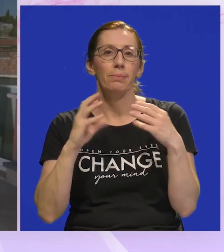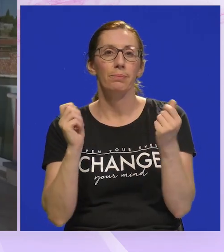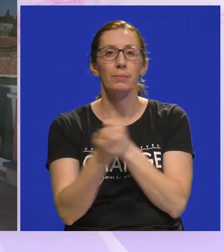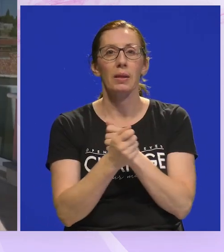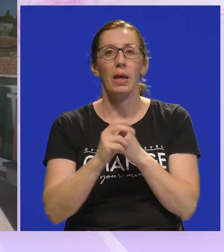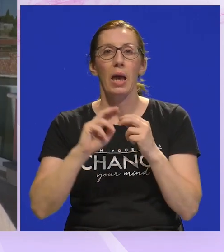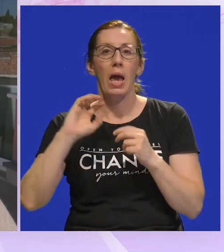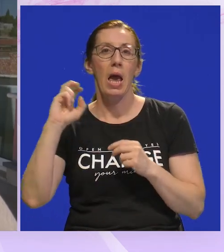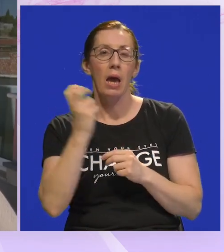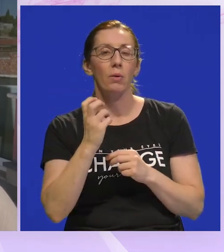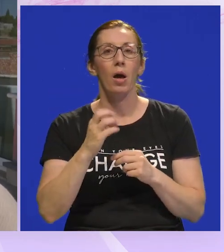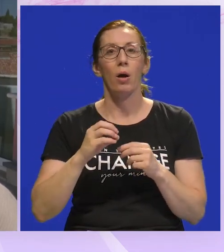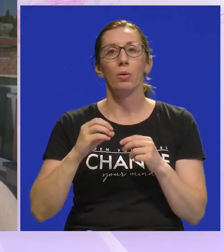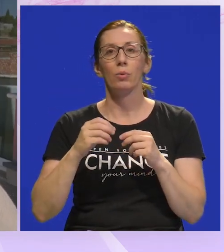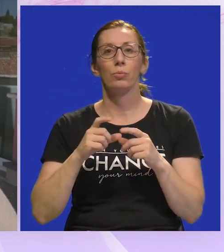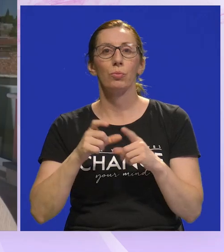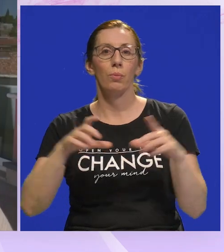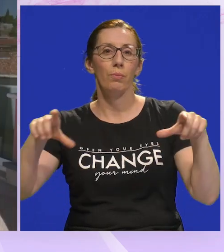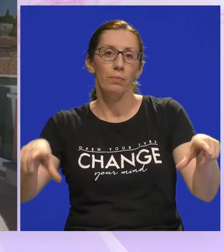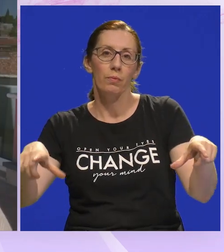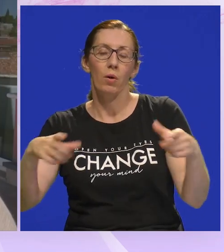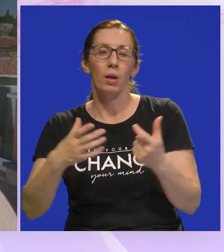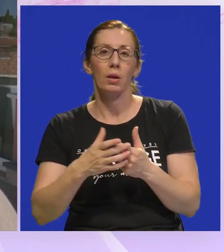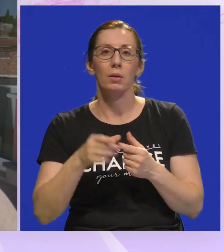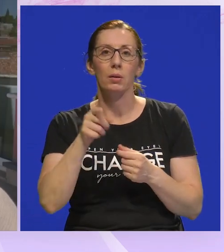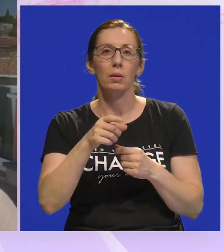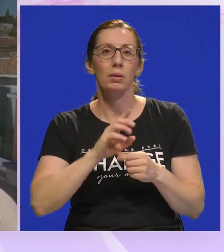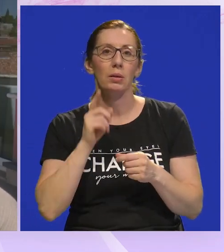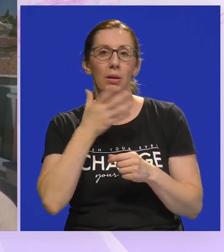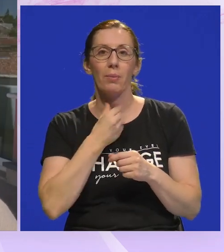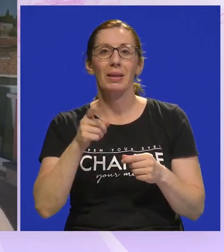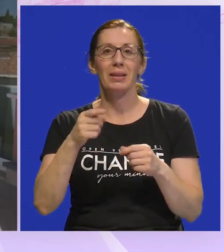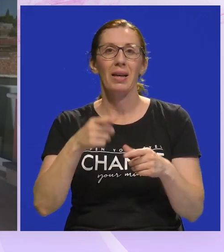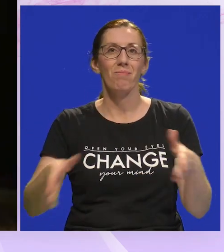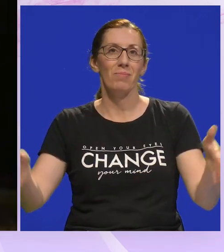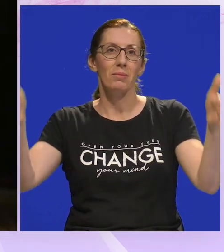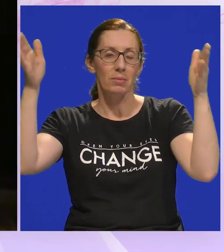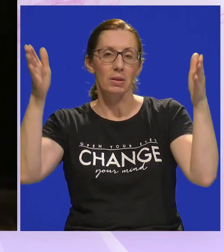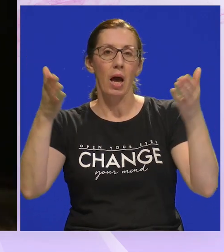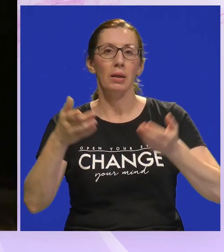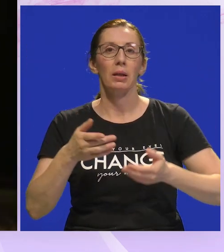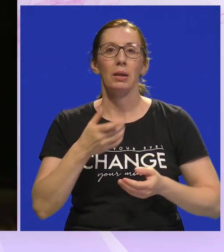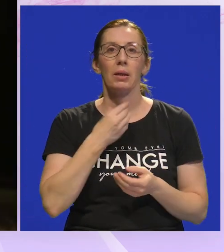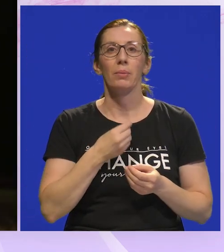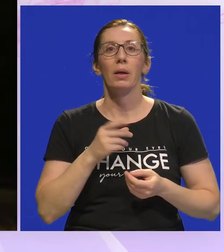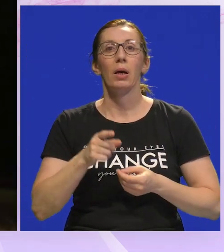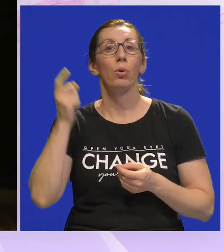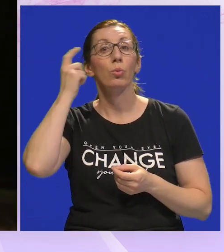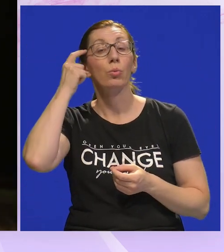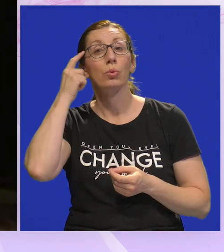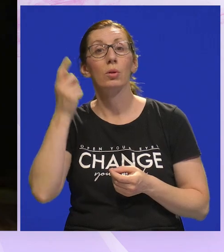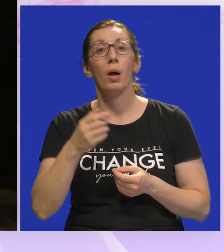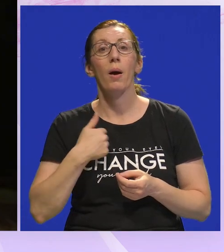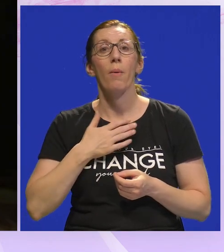Pretvorili smo jednu malu evropsku dvoranicu, ono što zapravo i priliči takvoj jednoj zgradi i zapravo